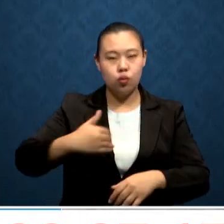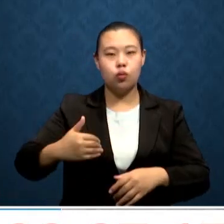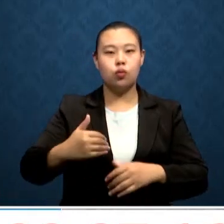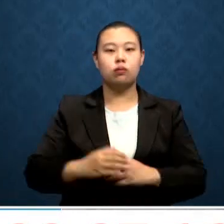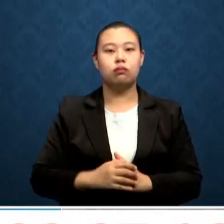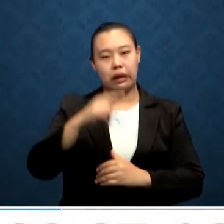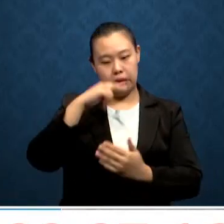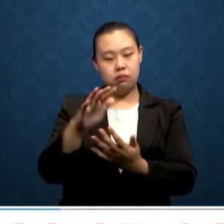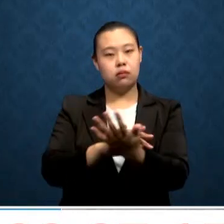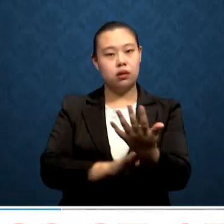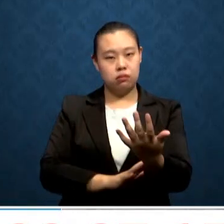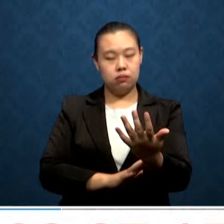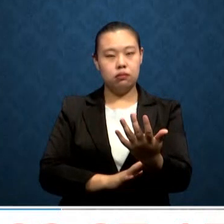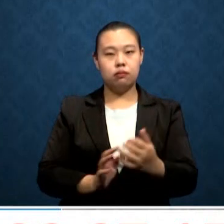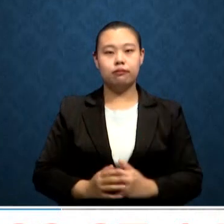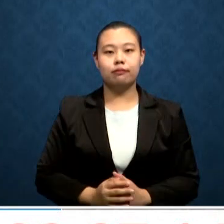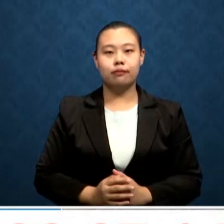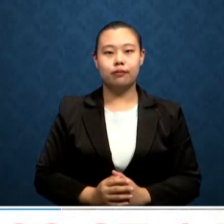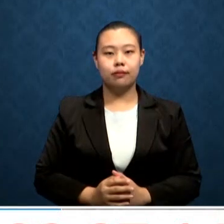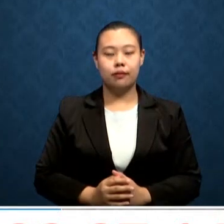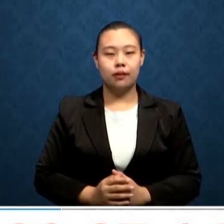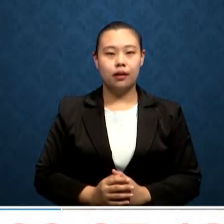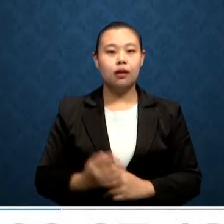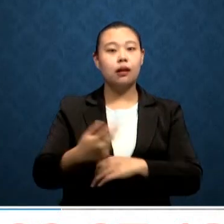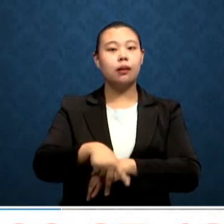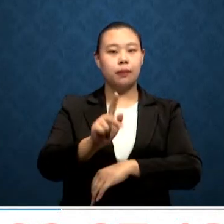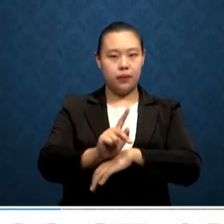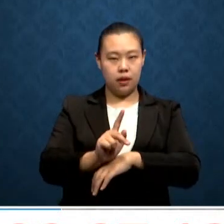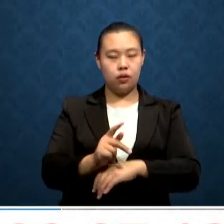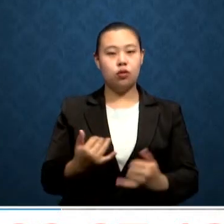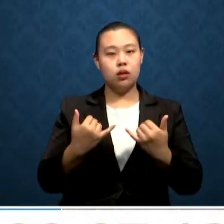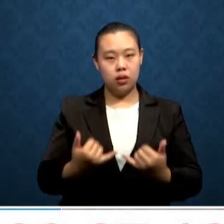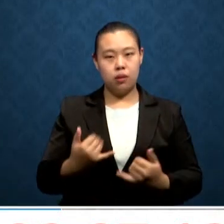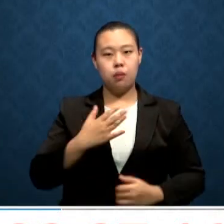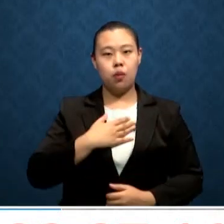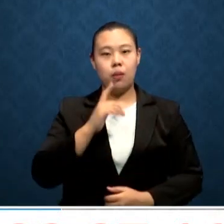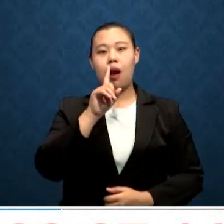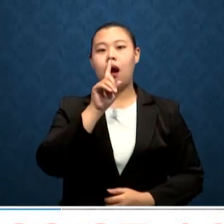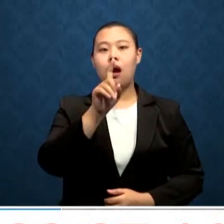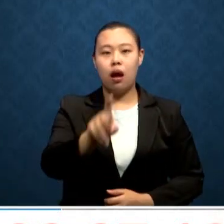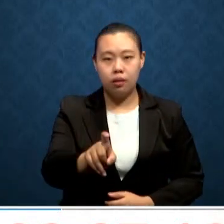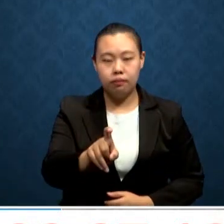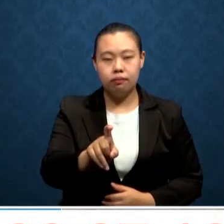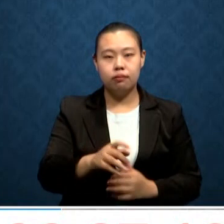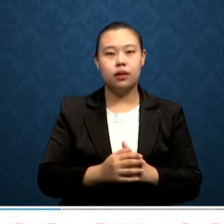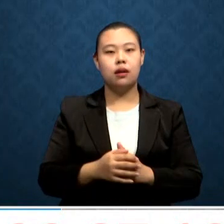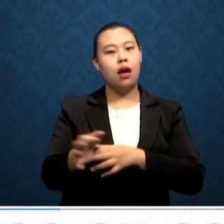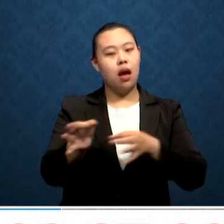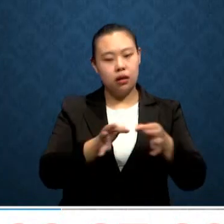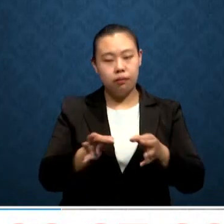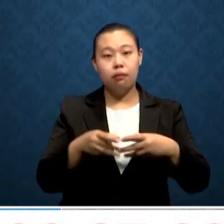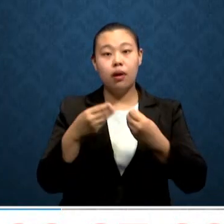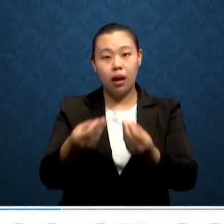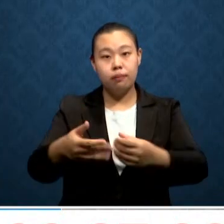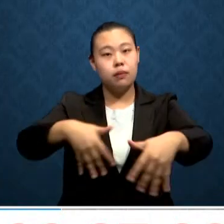ครับต่อจากนี้ไปผมอภิปรายให้พี่น้องประชาชนเข้าใจแบบ